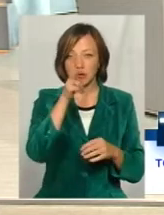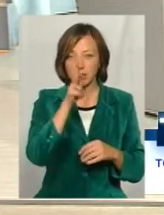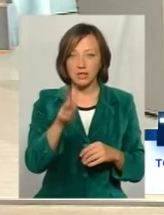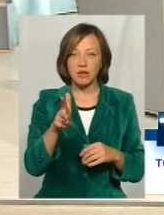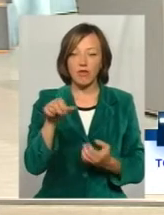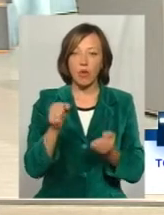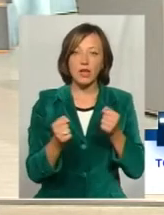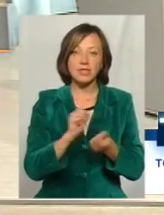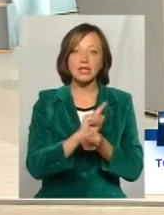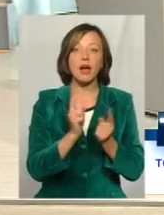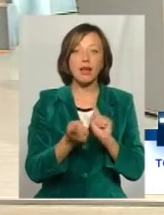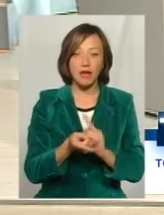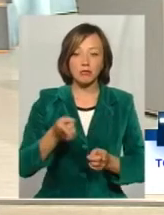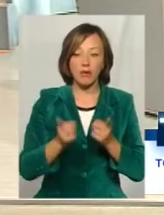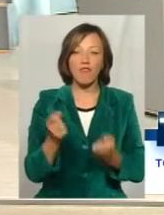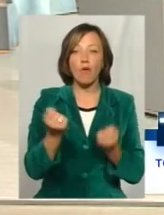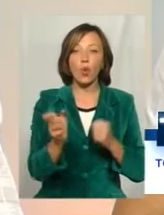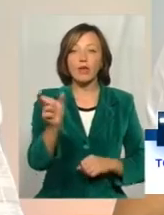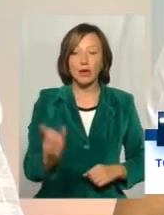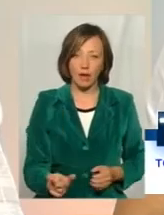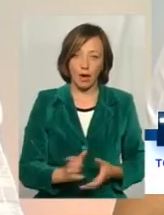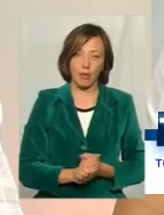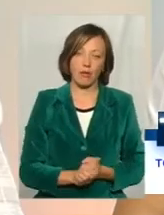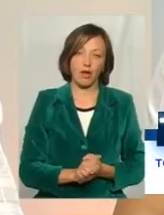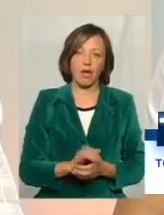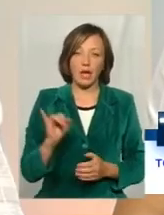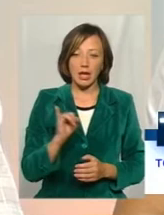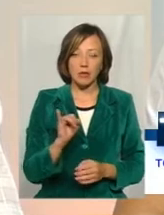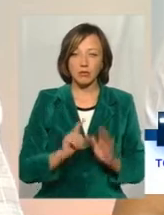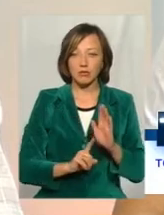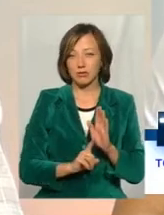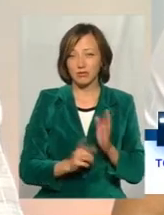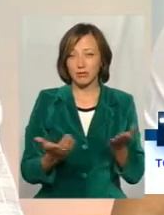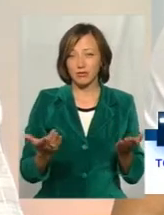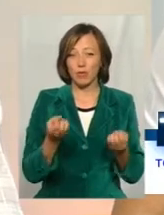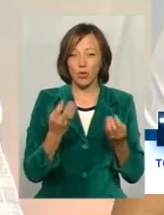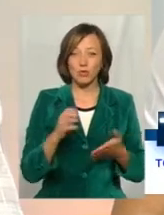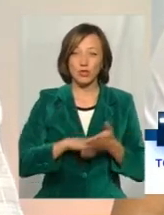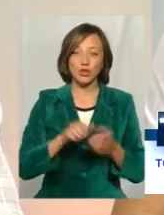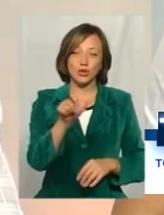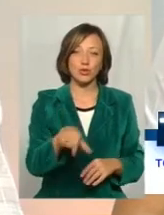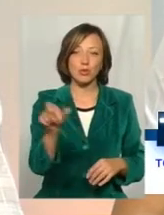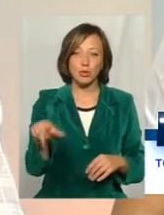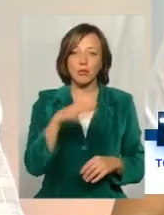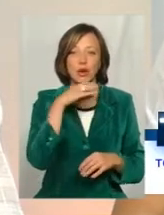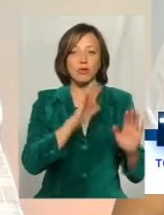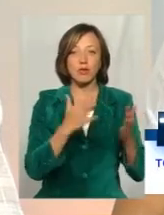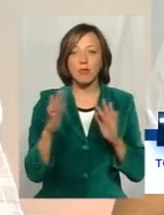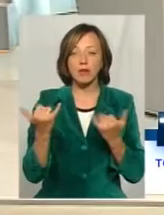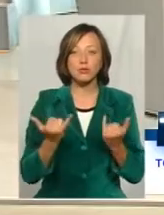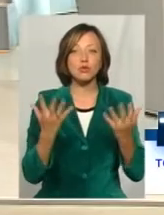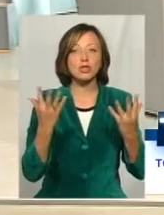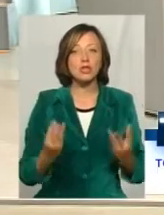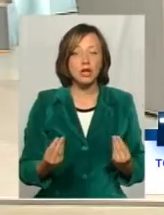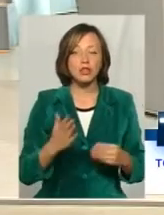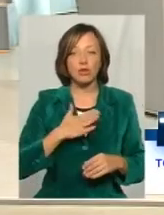3 місяці водій стає водієм, скажімо так. І спрацьовує оцей просто людський фактор. Багато випадків на сьогоднішній день, я би сказав, що